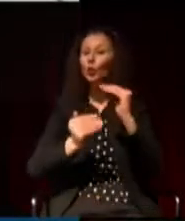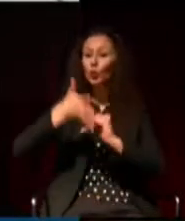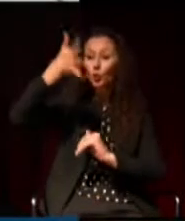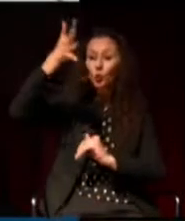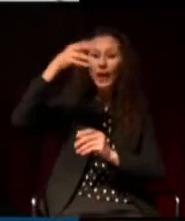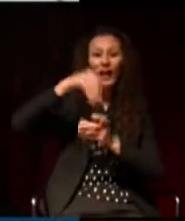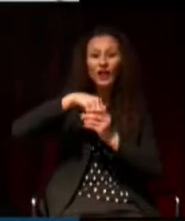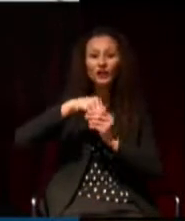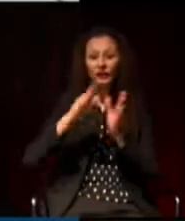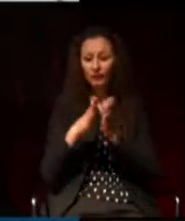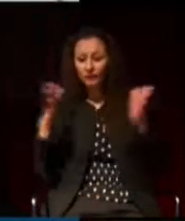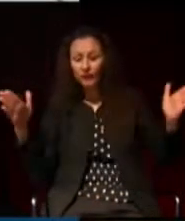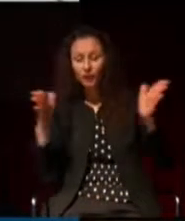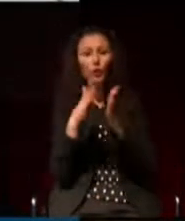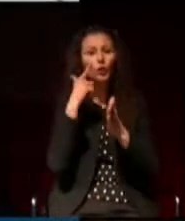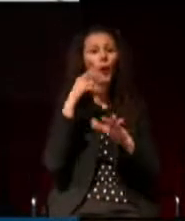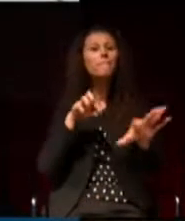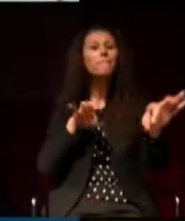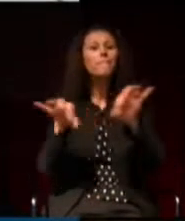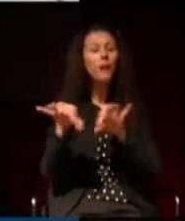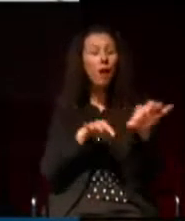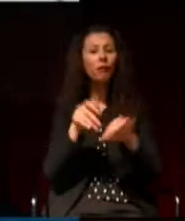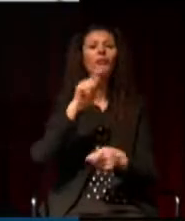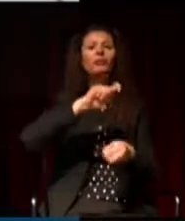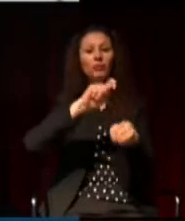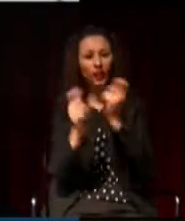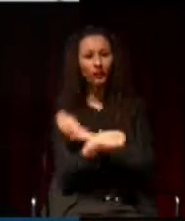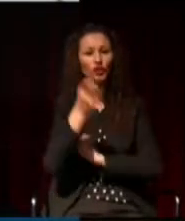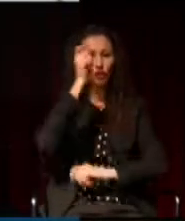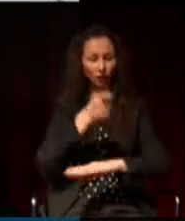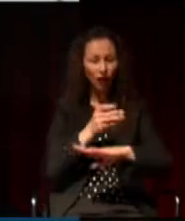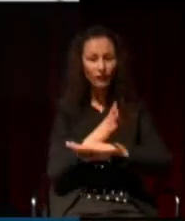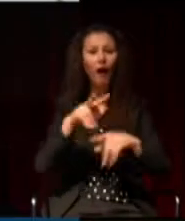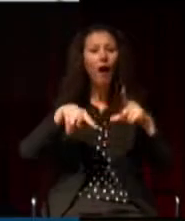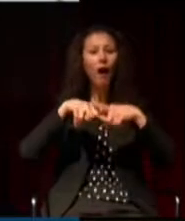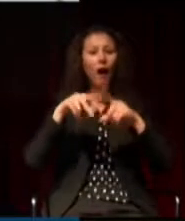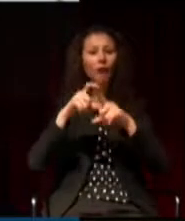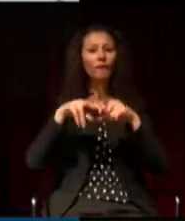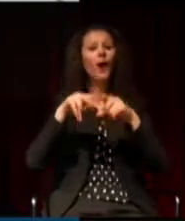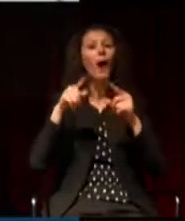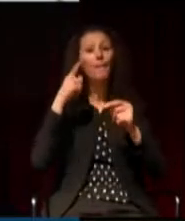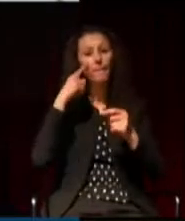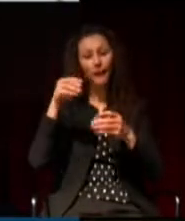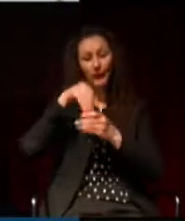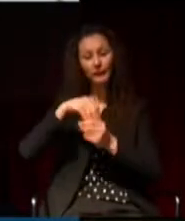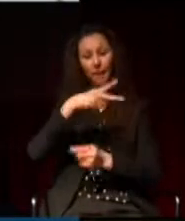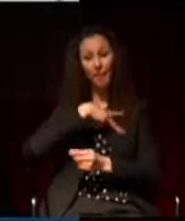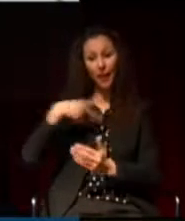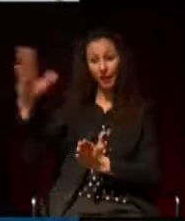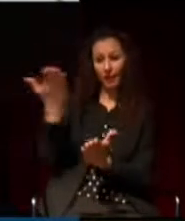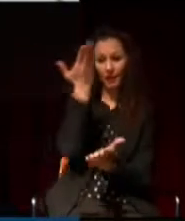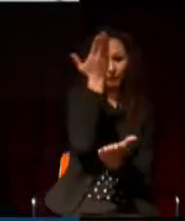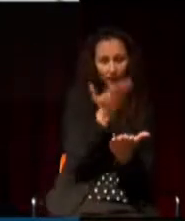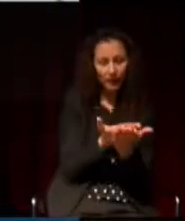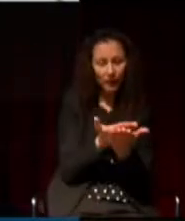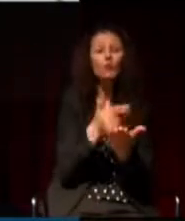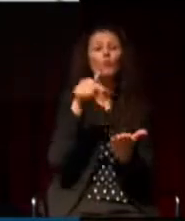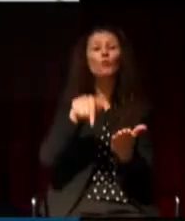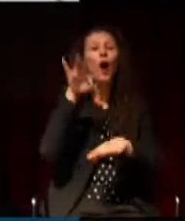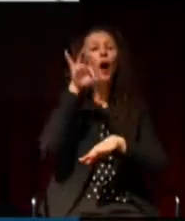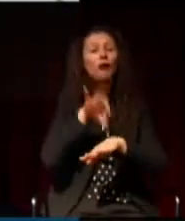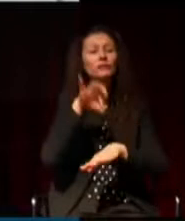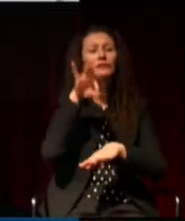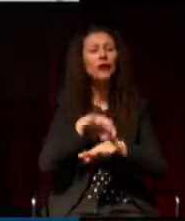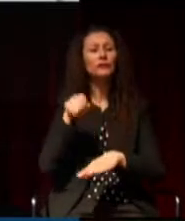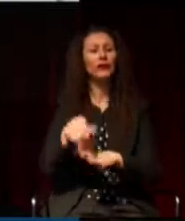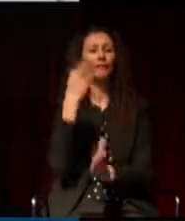ve gabaride de değişiklik yaparak plan değişikliği şartıyla ada bazlı çözümleri belediyemize getirebileceği ve bu